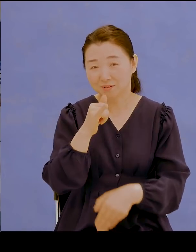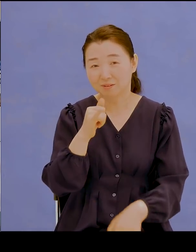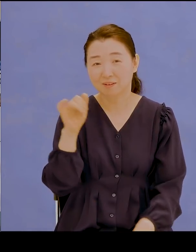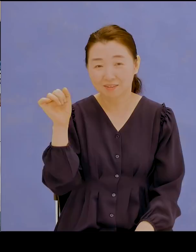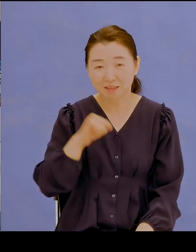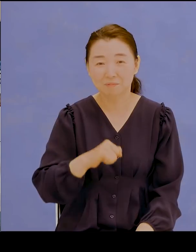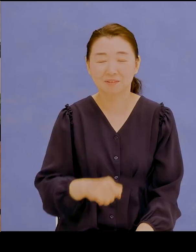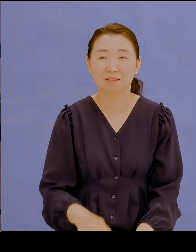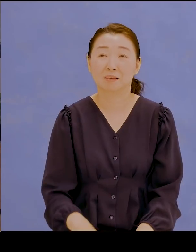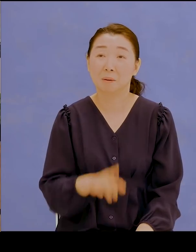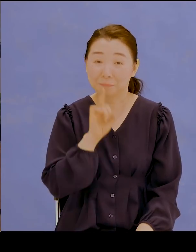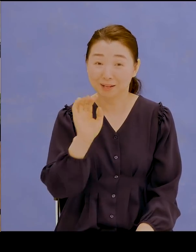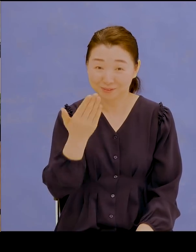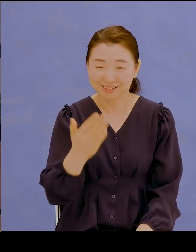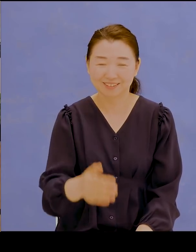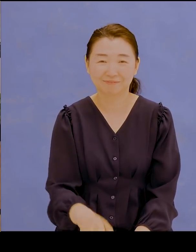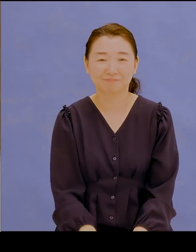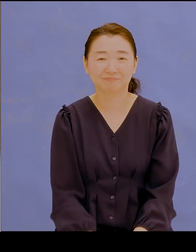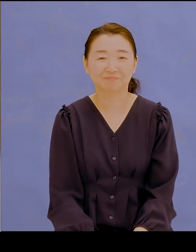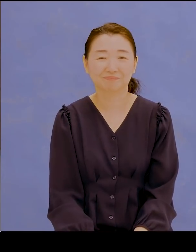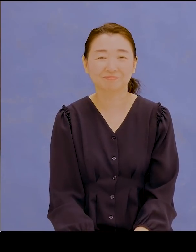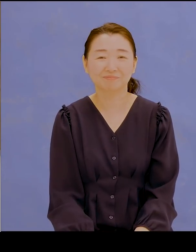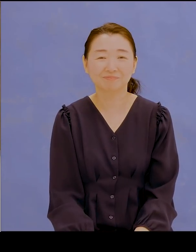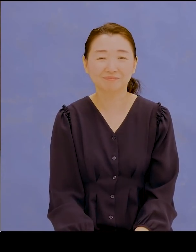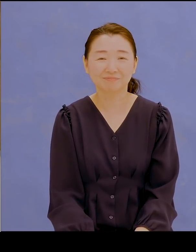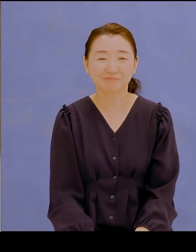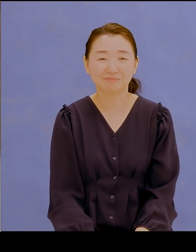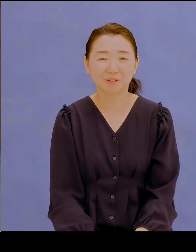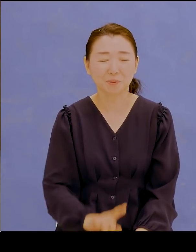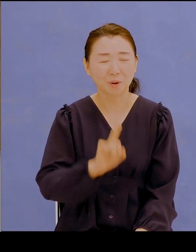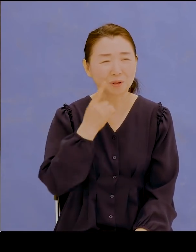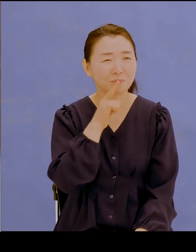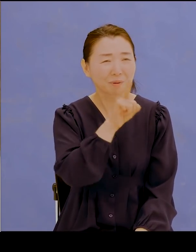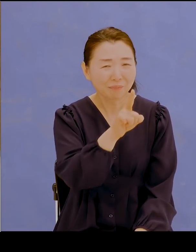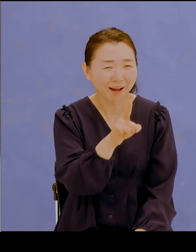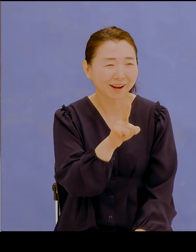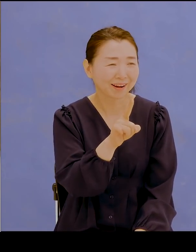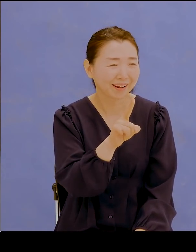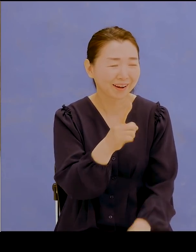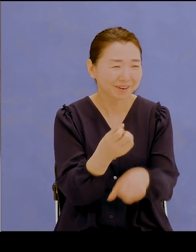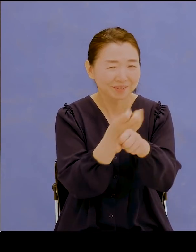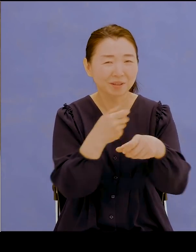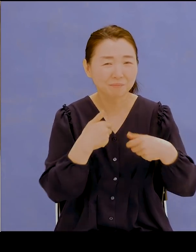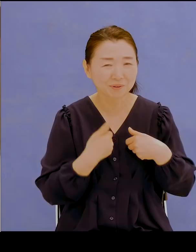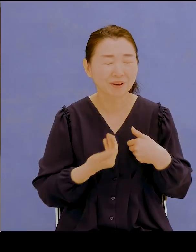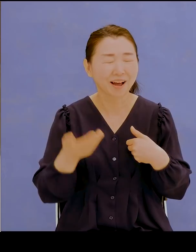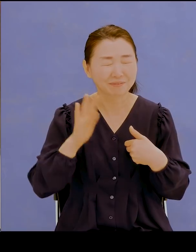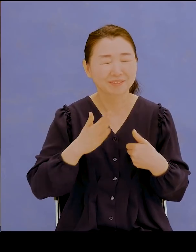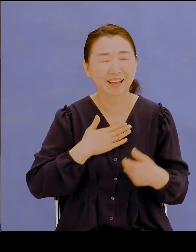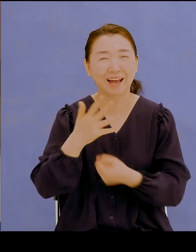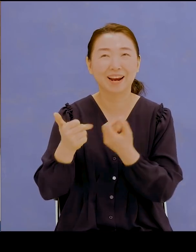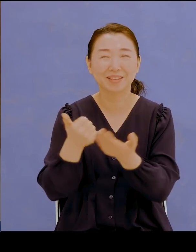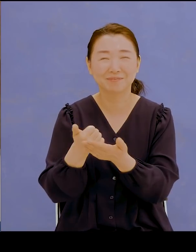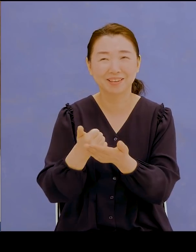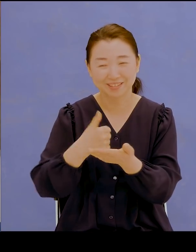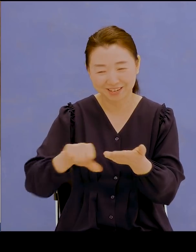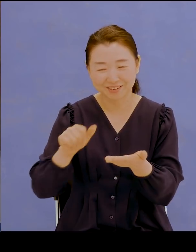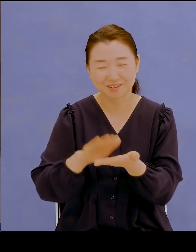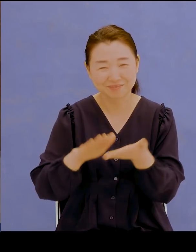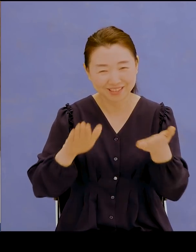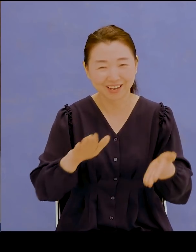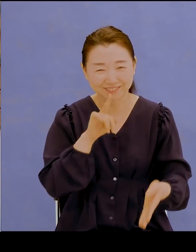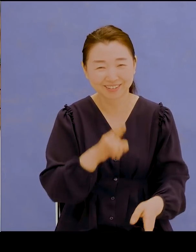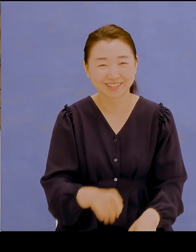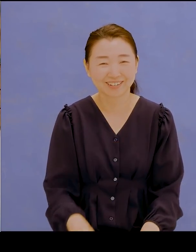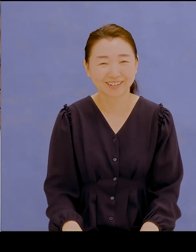얘기가 또 되죠, 되잖아요, 되죠. 거기는. 근데 그렇게 좀 세련되게 가셔야 되는데, 저는 귀가 막 빨개지면서, 시작이 좀